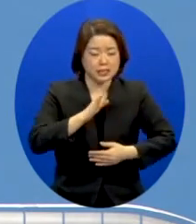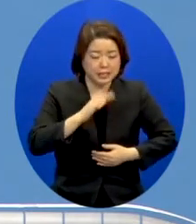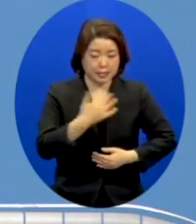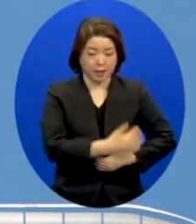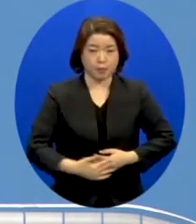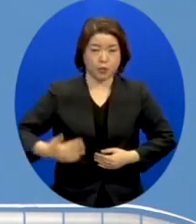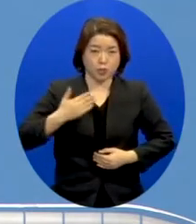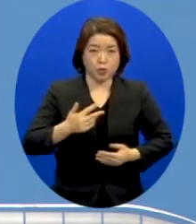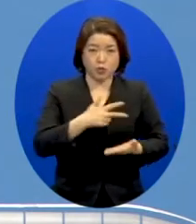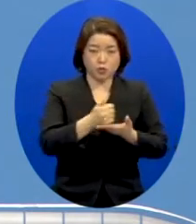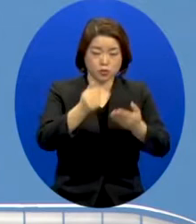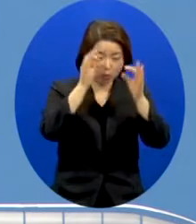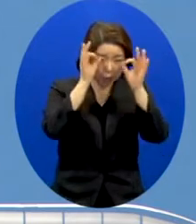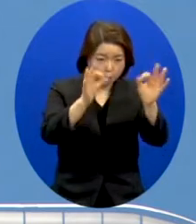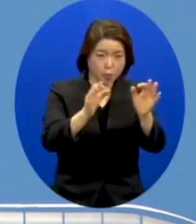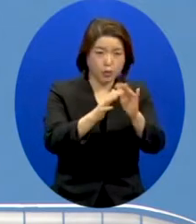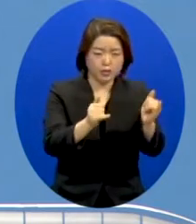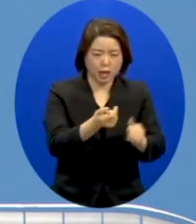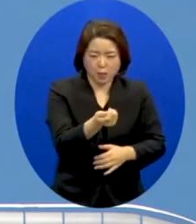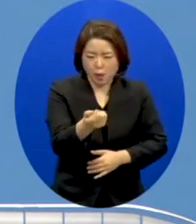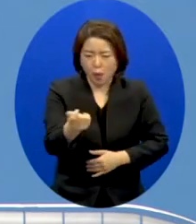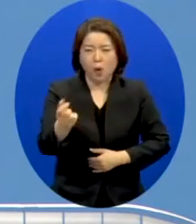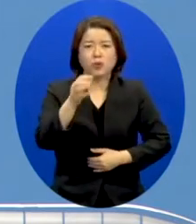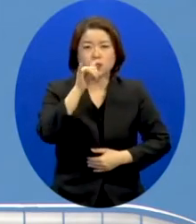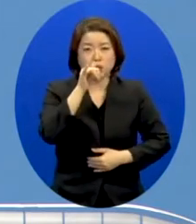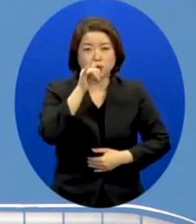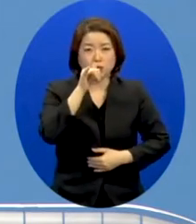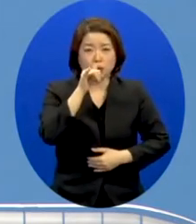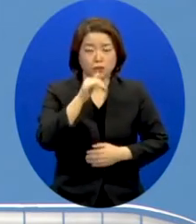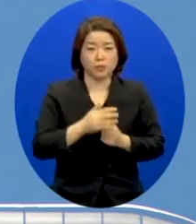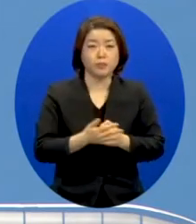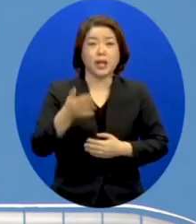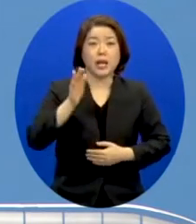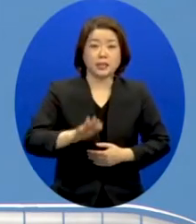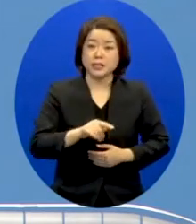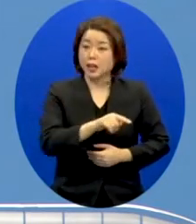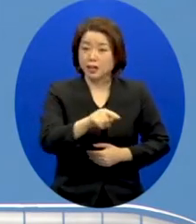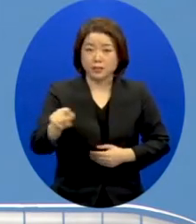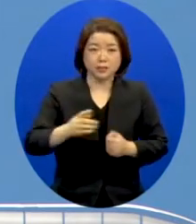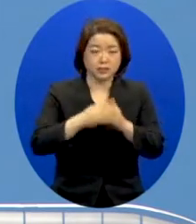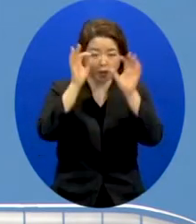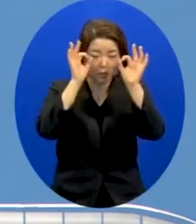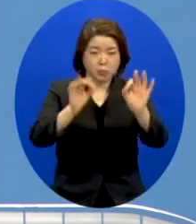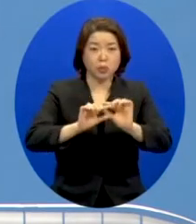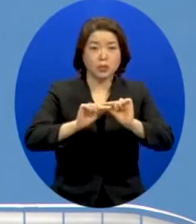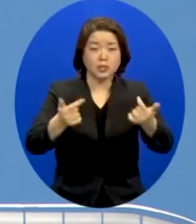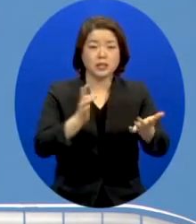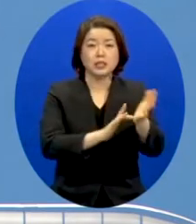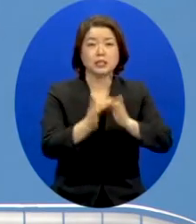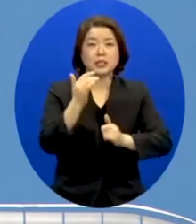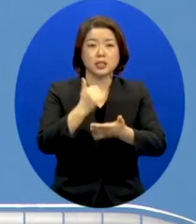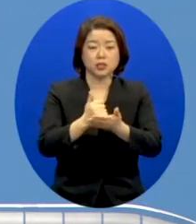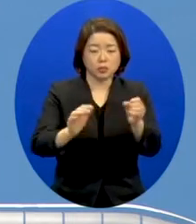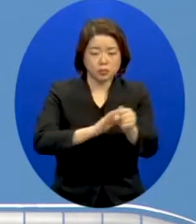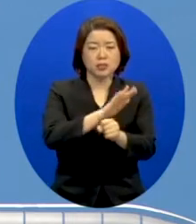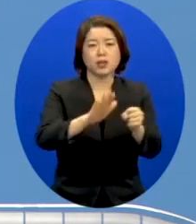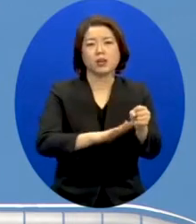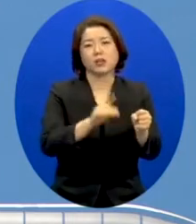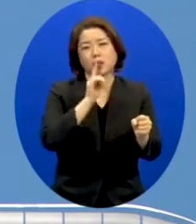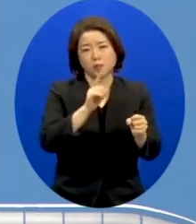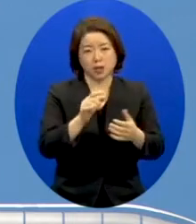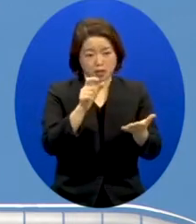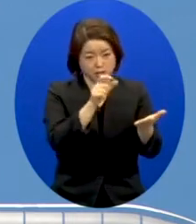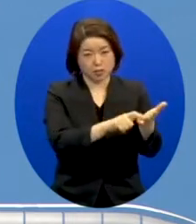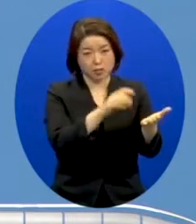로 주님을 번 사람은 극히 일부 였어요 그런데 그들은 보이지 않는 예수님을 사양했다 그랬습니다